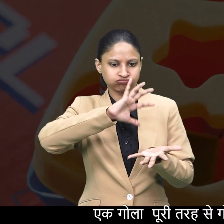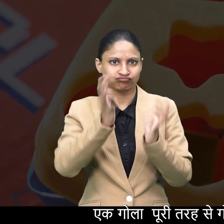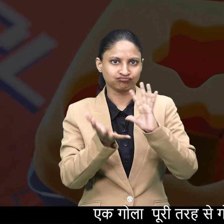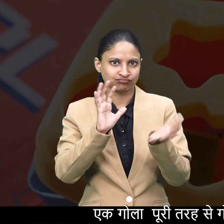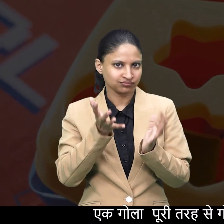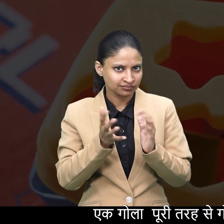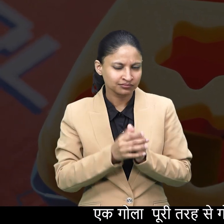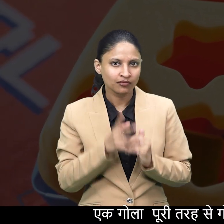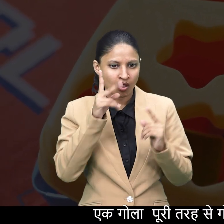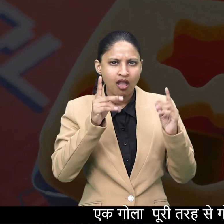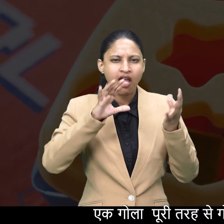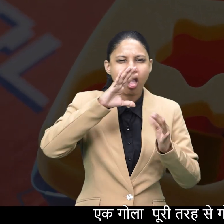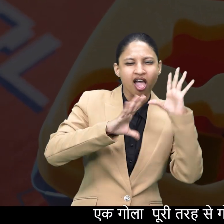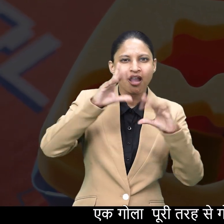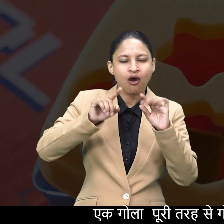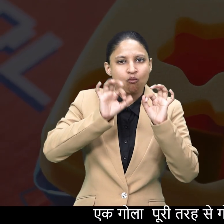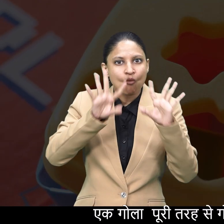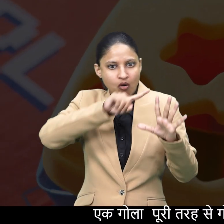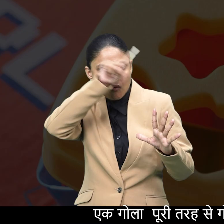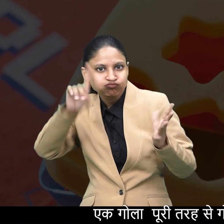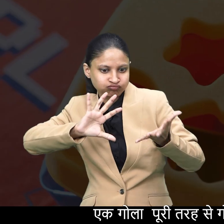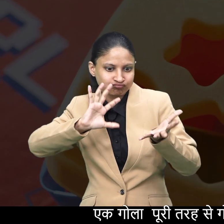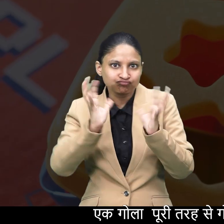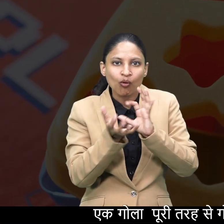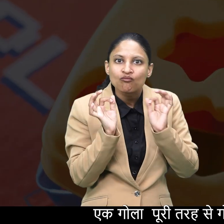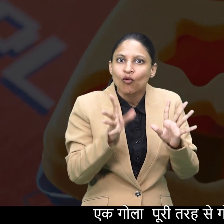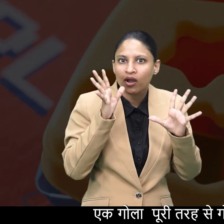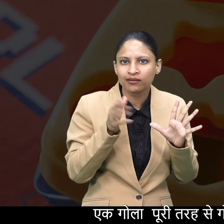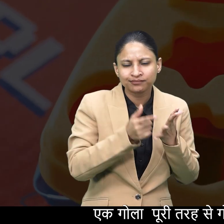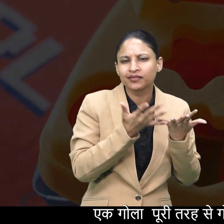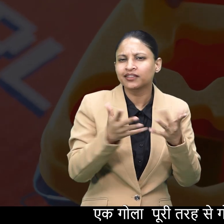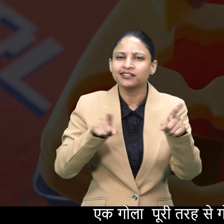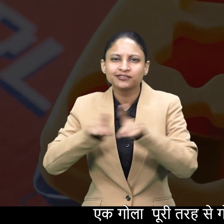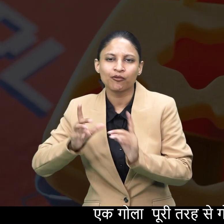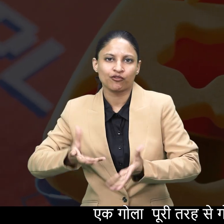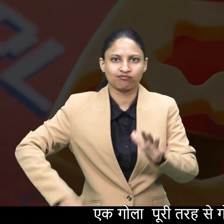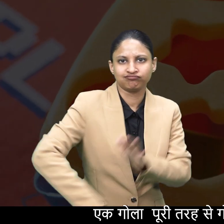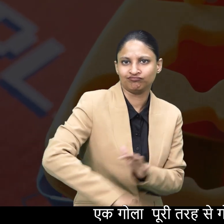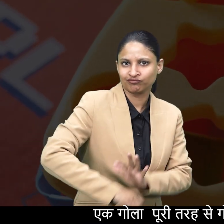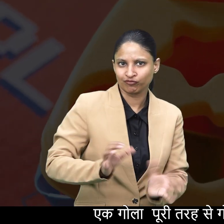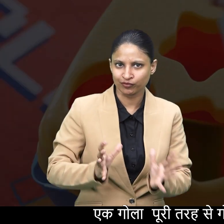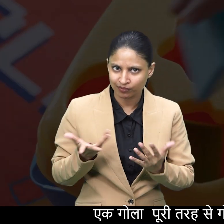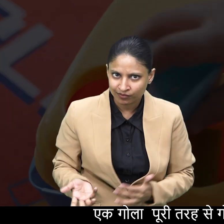एक गोला स्फेयर पूरी तरह से गोल होता है, जैसे एक फुटबॉल या एक संतरा।